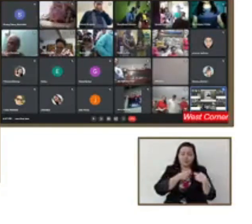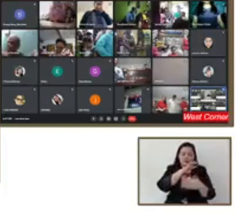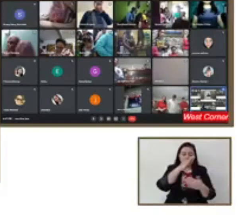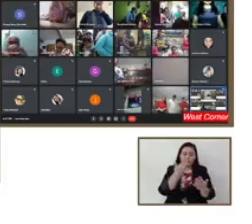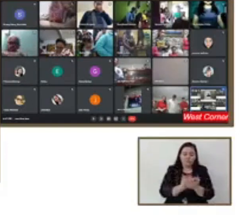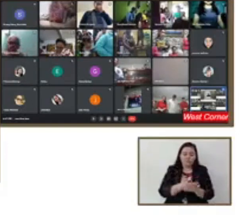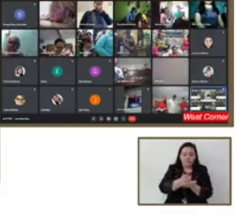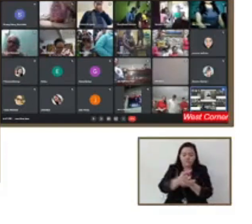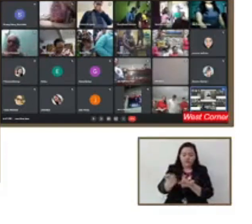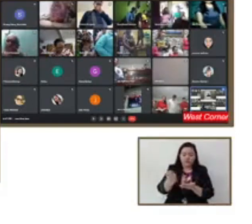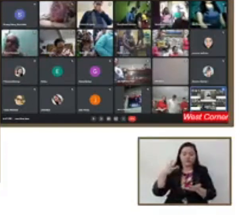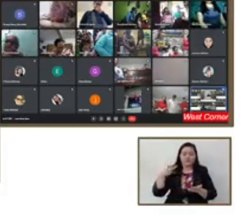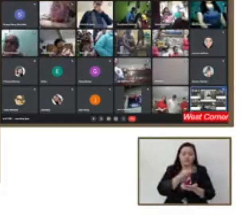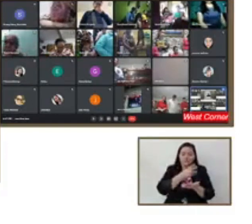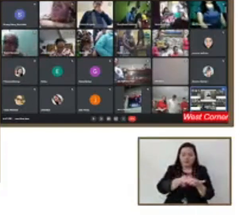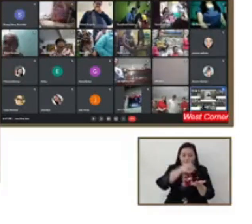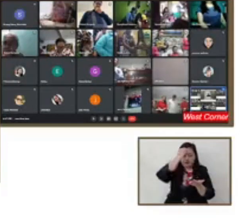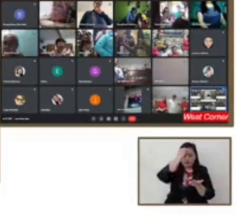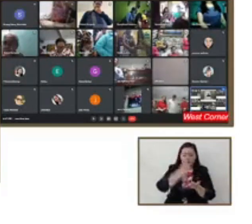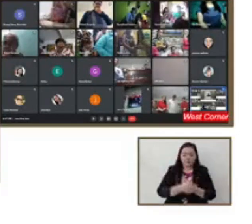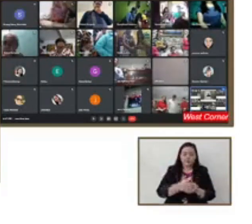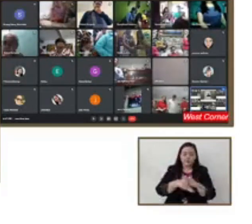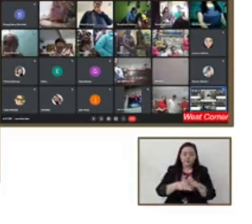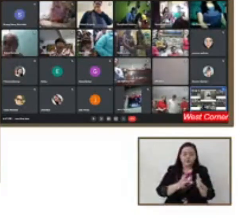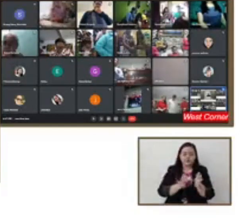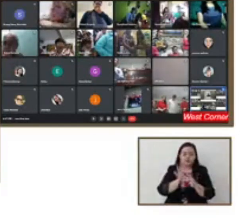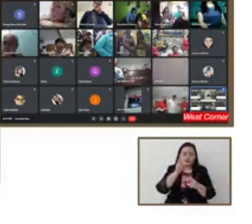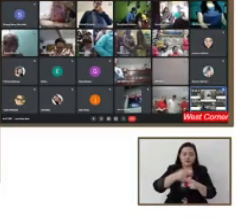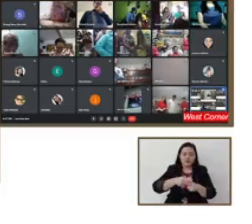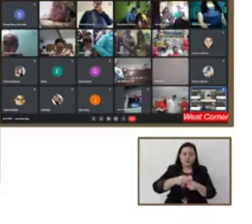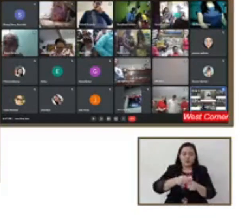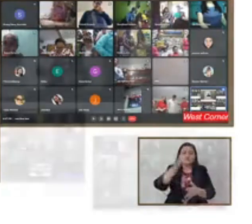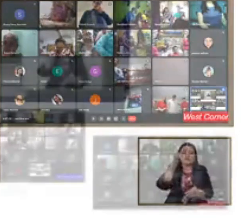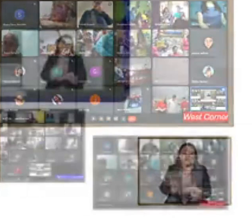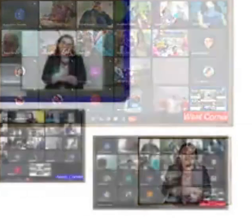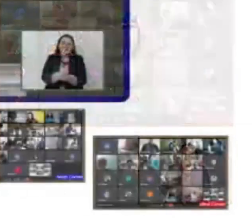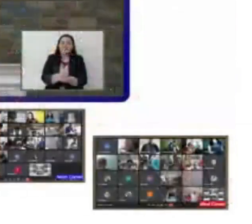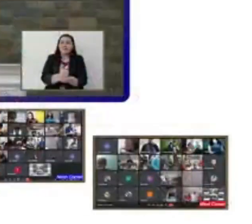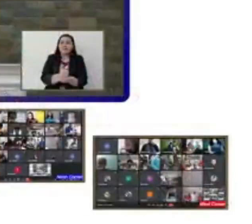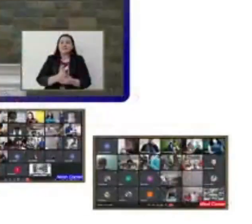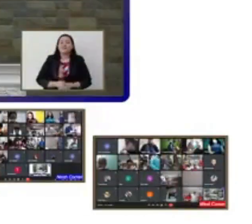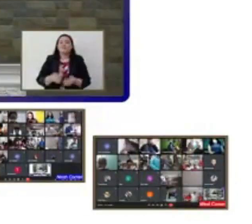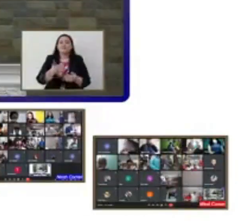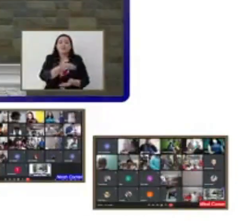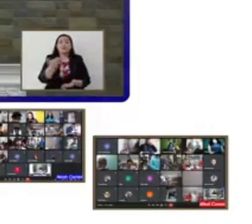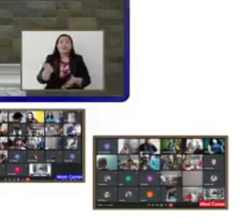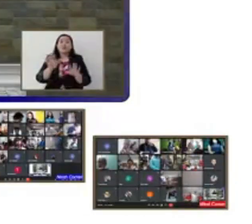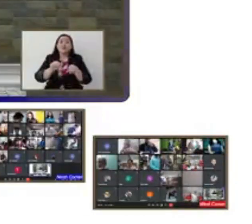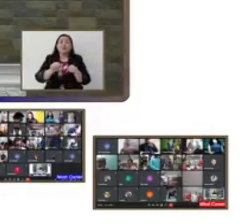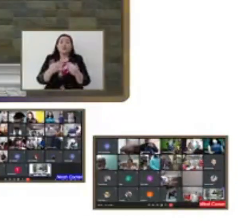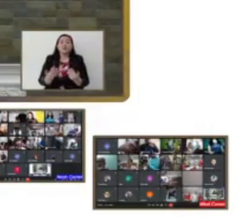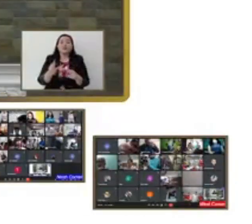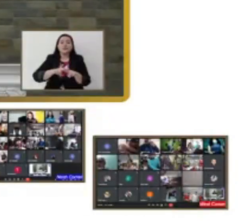this evening. In Jesus' name I pray. Amen. All right, thank you. Maybe you're seated in